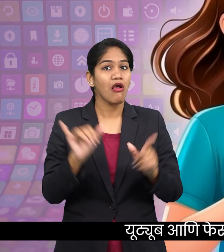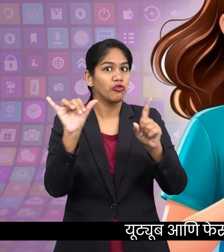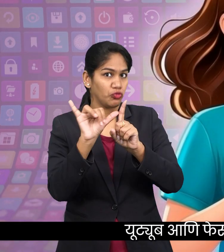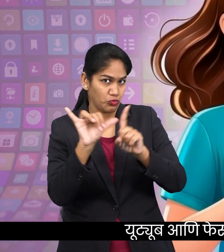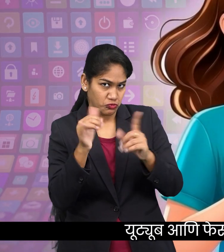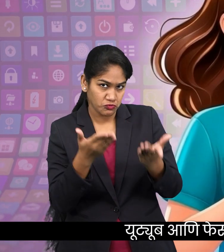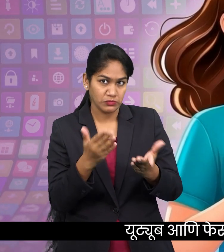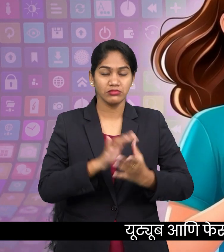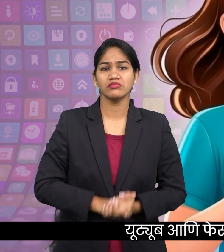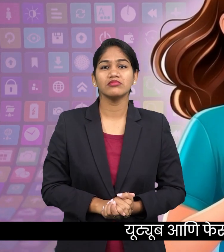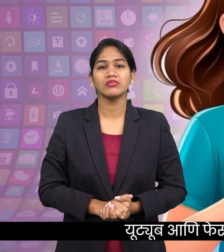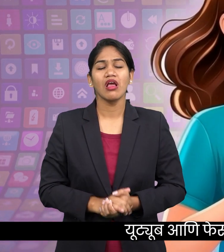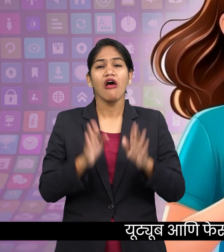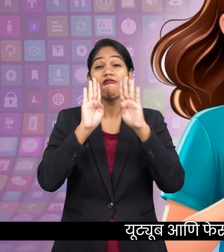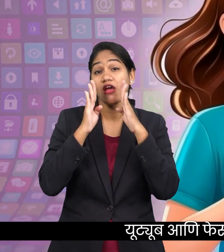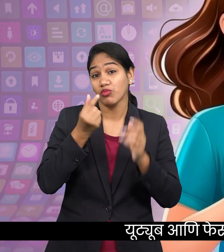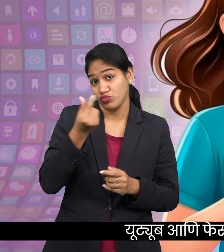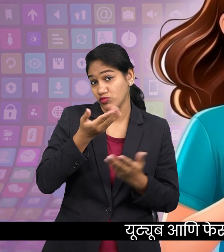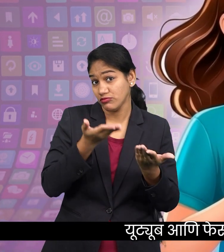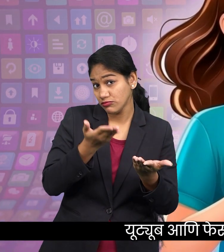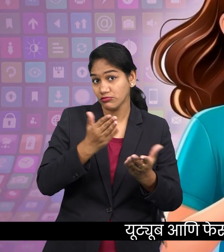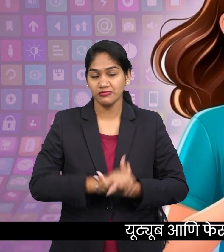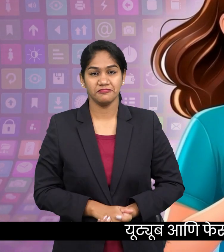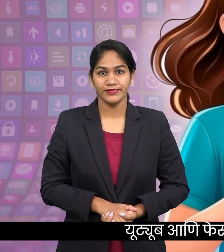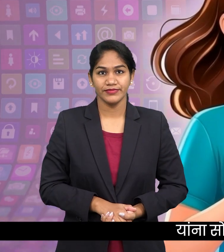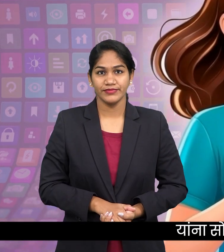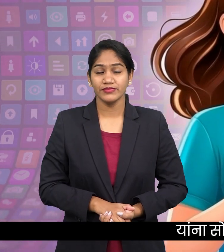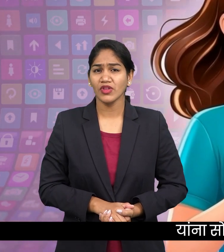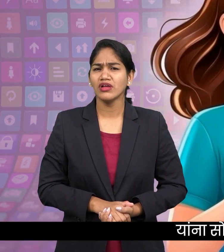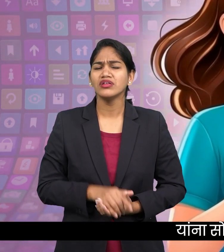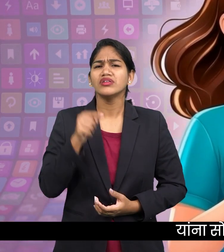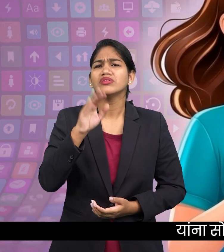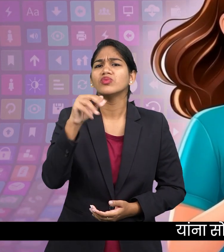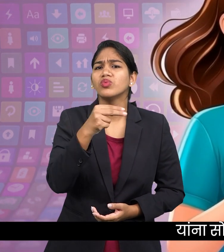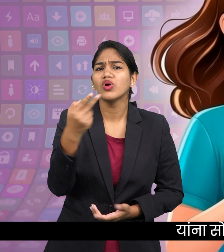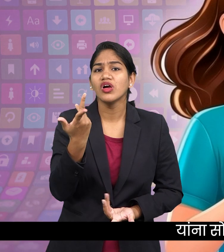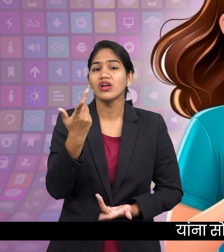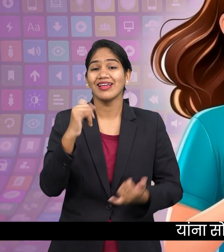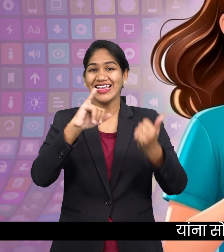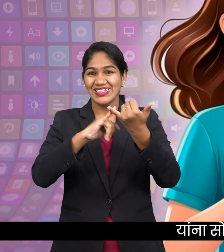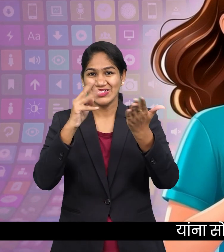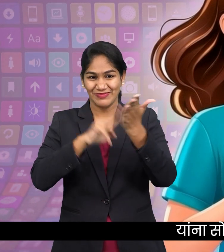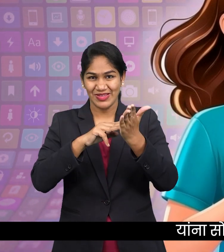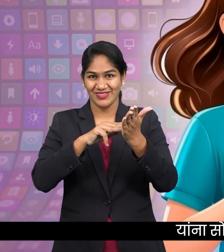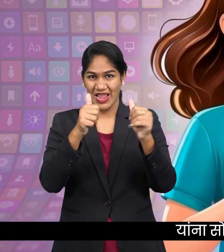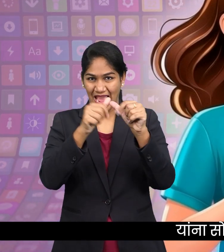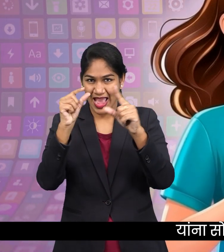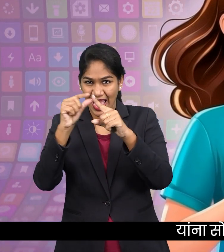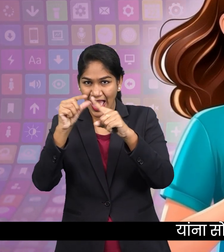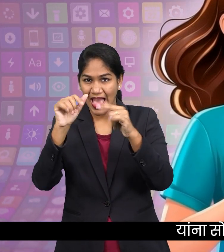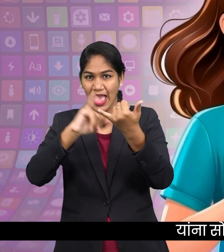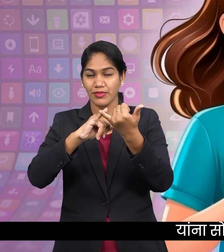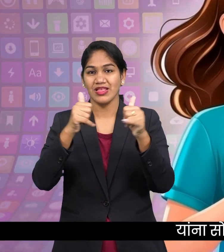यूट्यूब आणि फेसबुक सारख्या ॲप्सचा वापर करतात. यांना सोशल मीडिया ॲप्स म्हणतात.